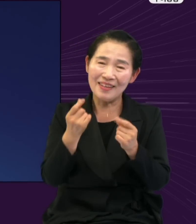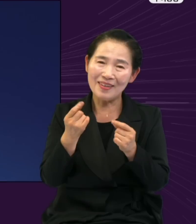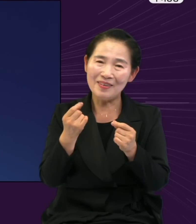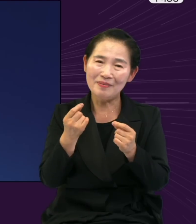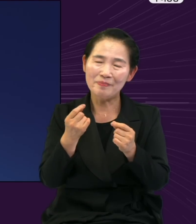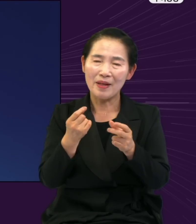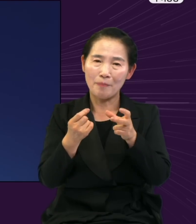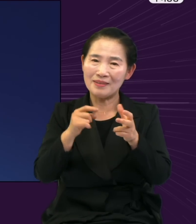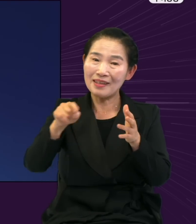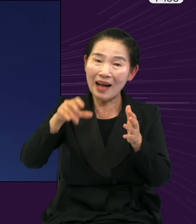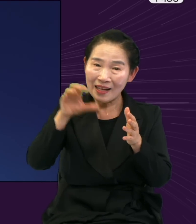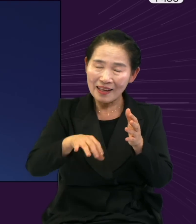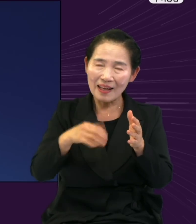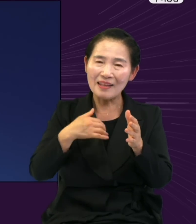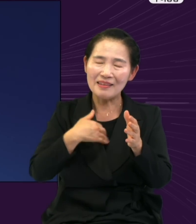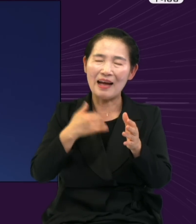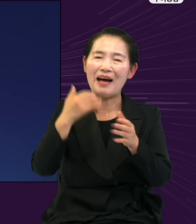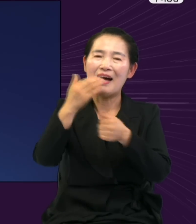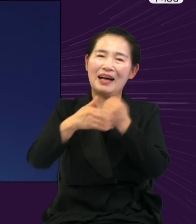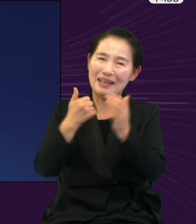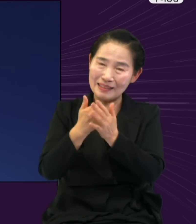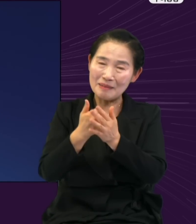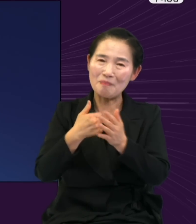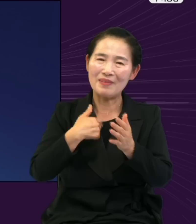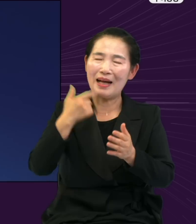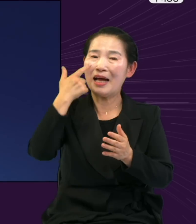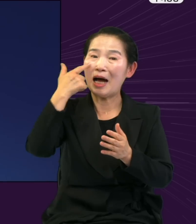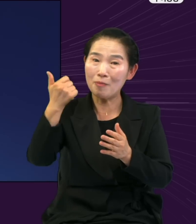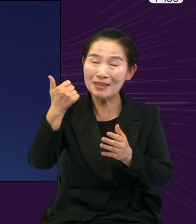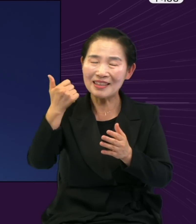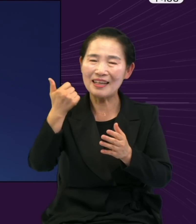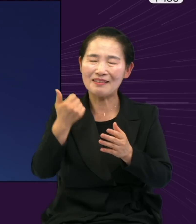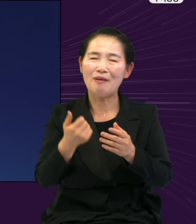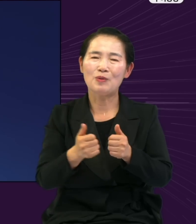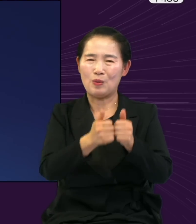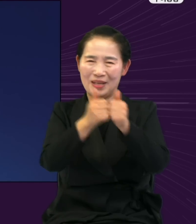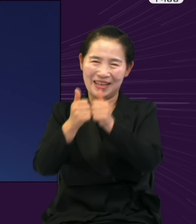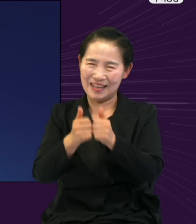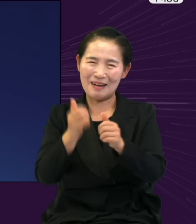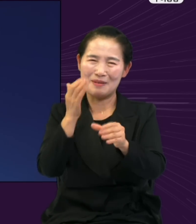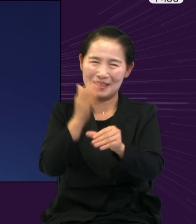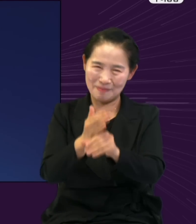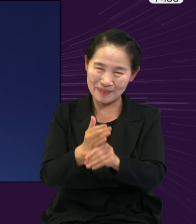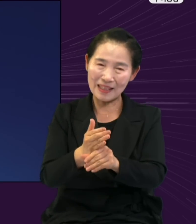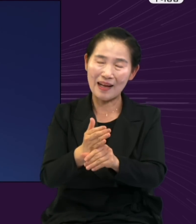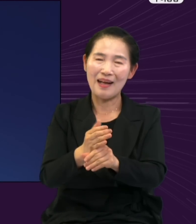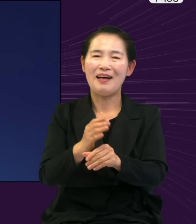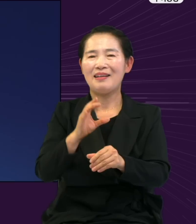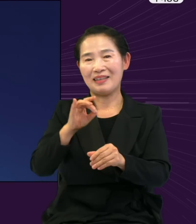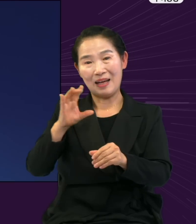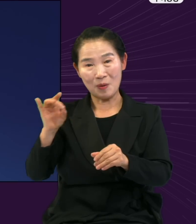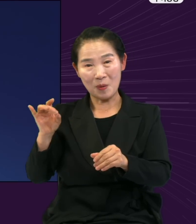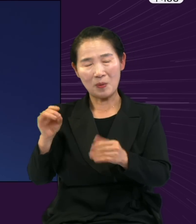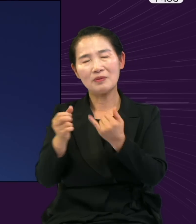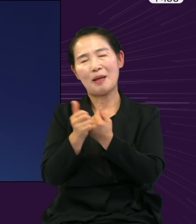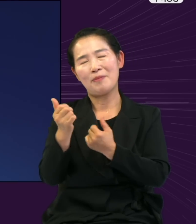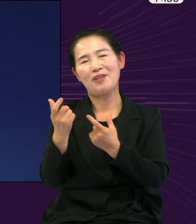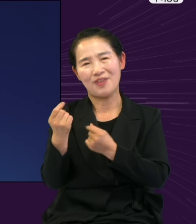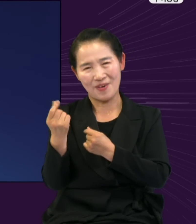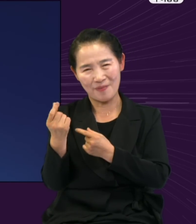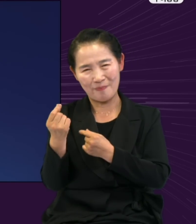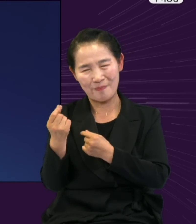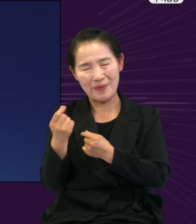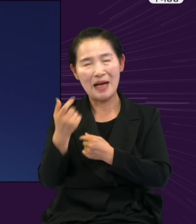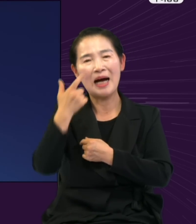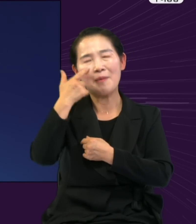하나님, 나의 아버지께서 동행하고 계십니다. 때로는 남편으로, 때로는 아버지로, 때로는